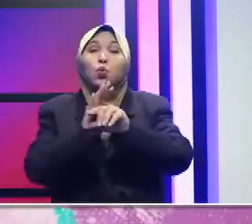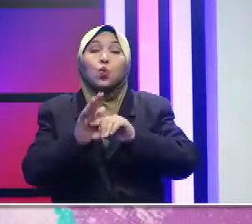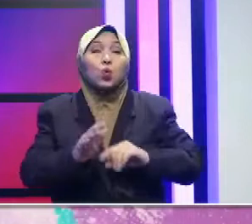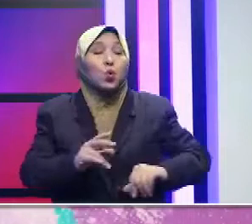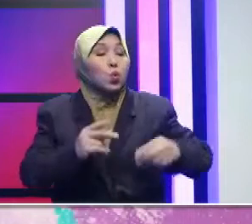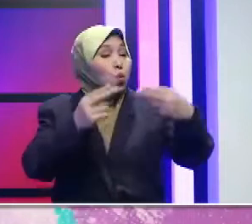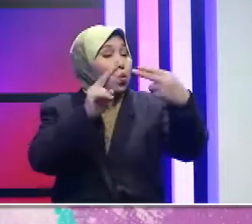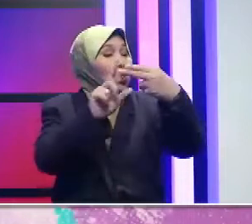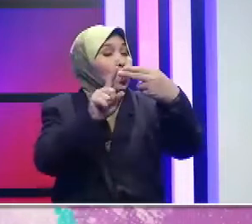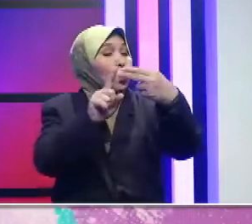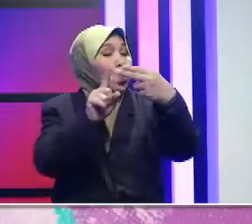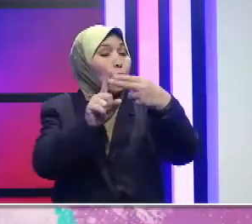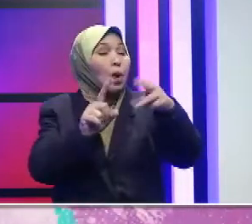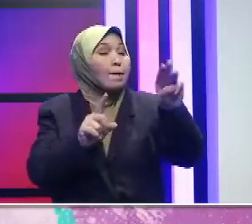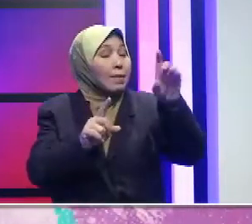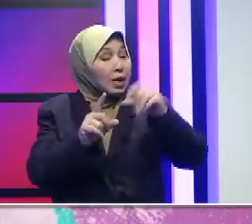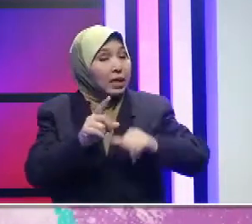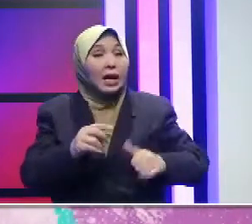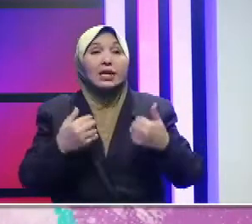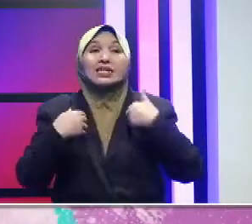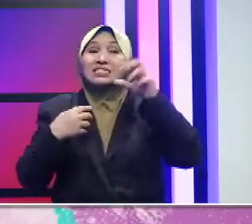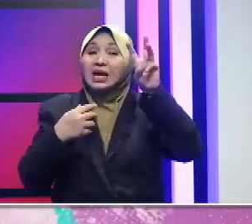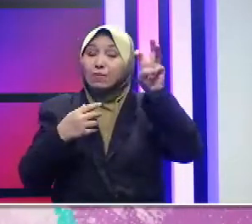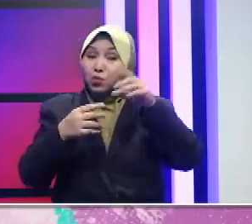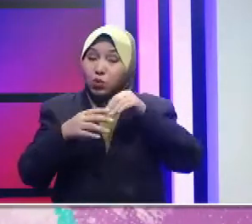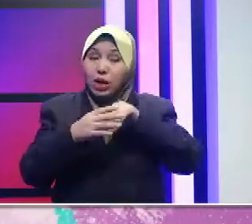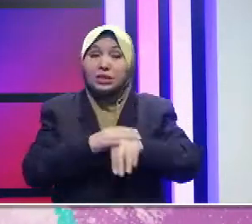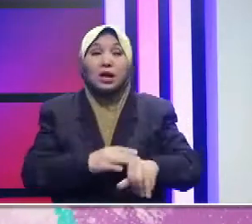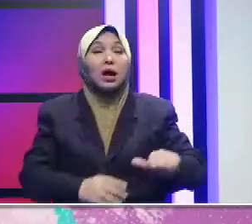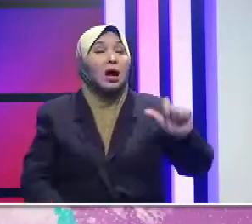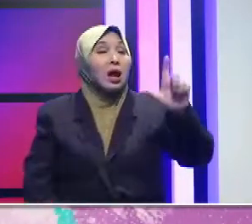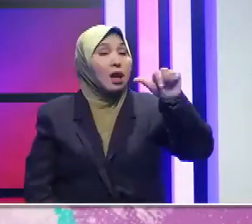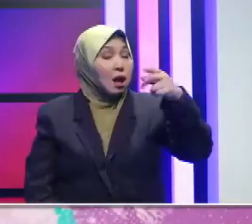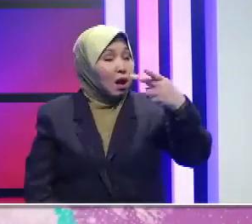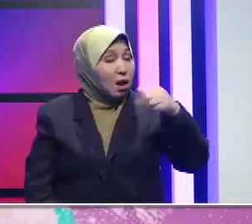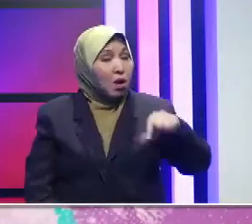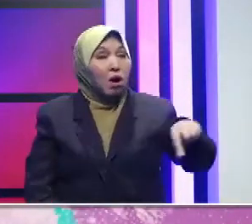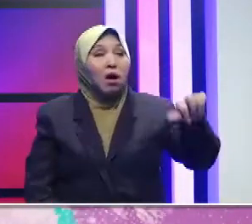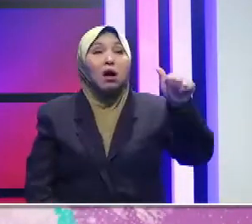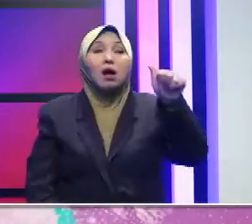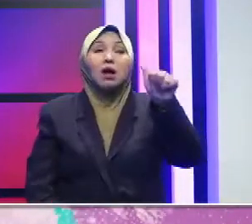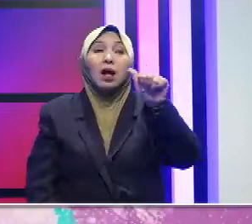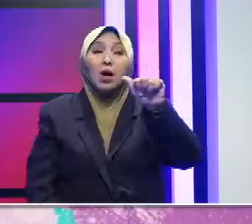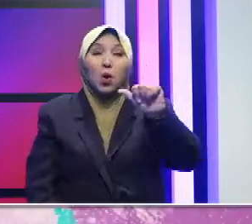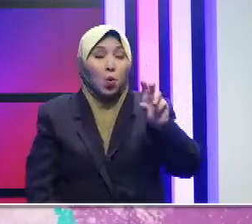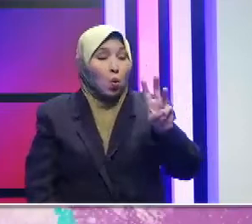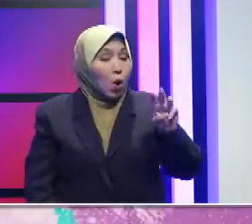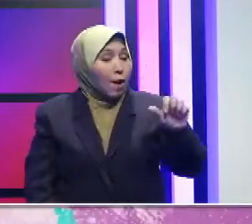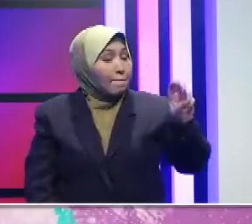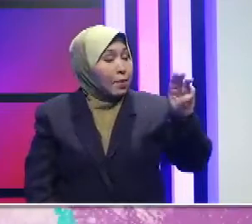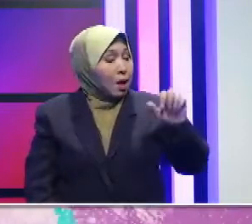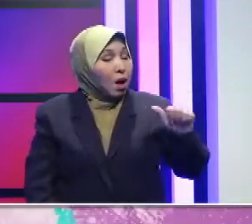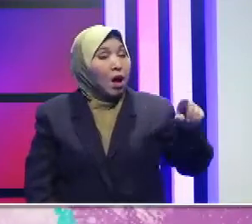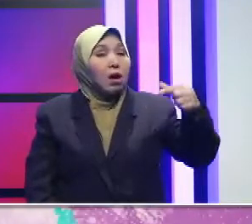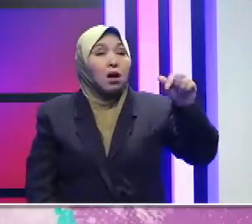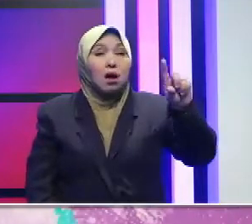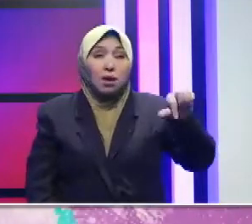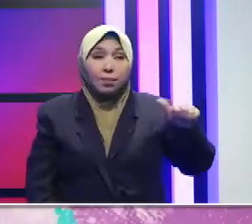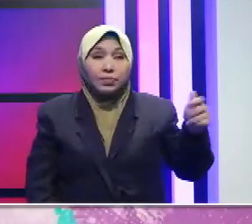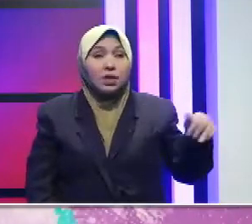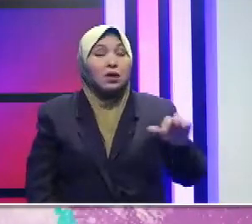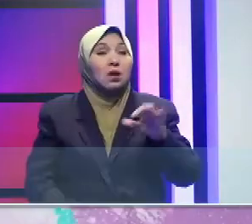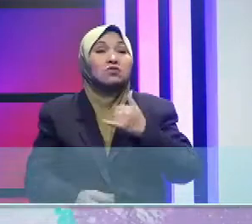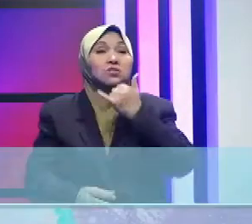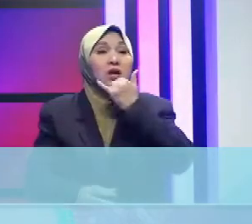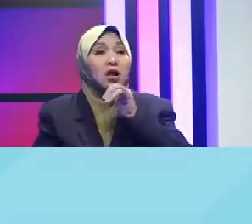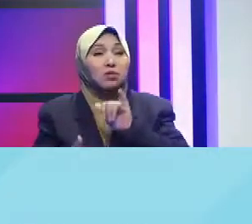bertemu dengan huruf yang bersabdu selepasnya, iaitu Al-Haqqah, Mal-Haqqah, wa ma adraka mal-haqqah. Salah tu, kalau baca